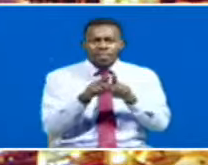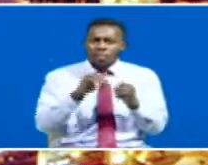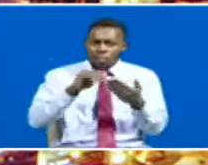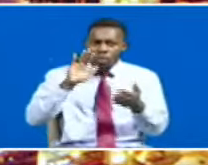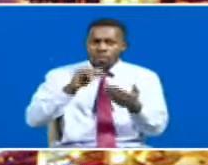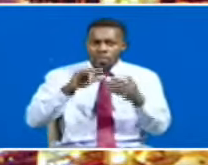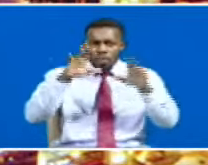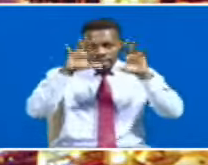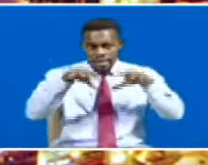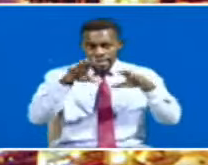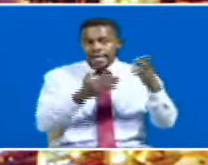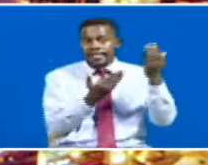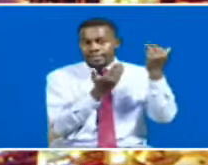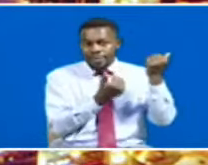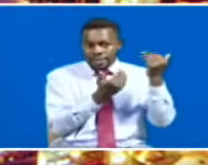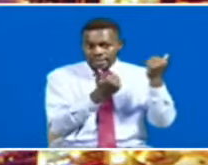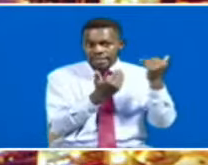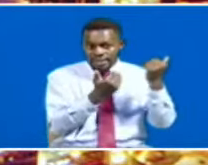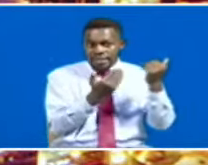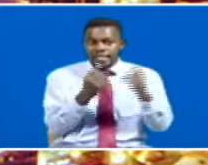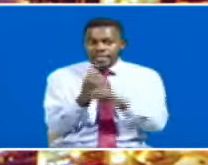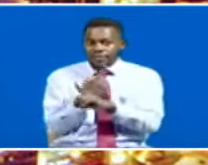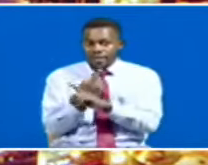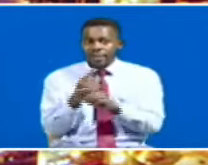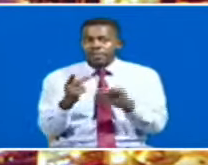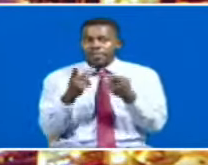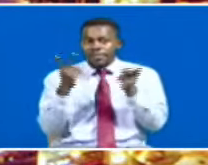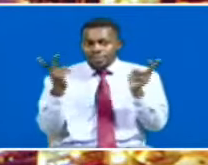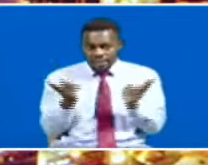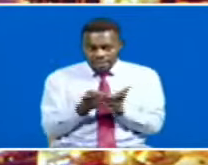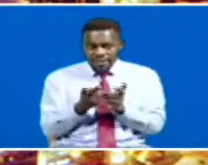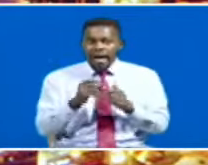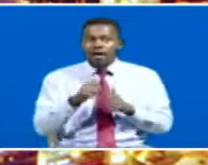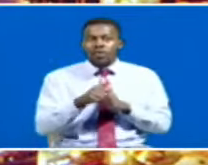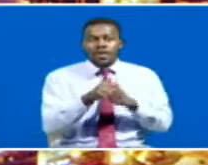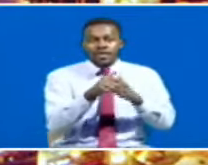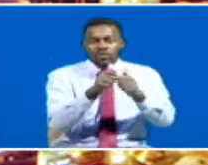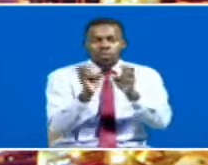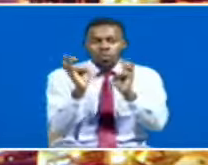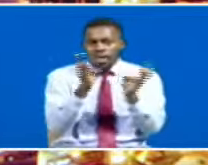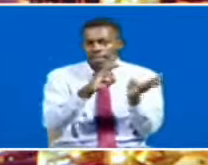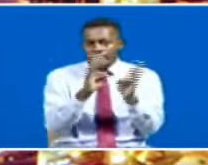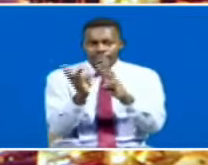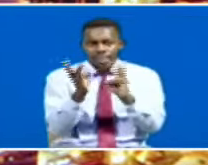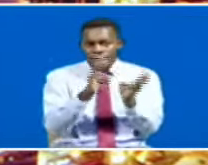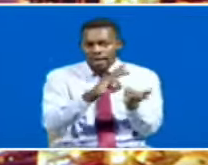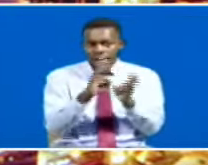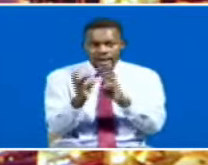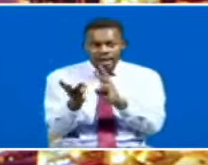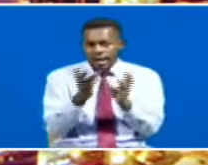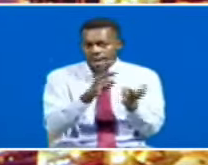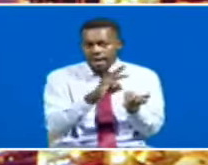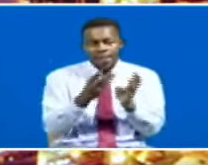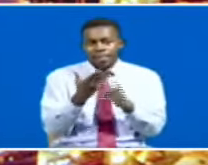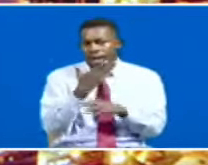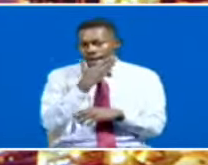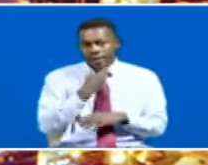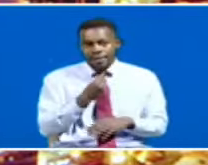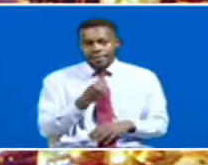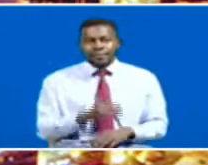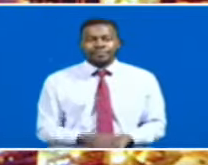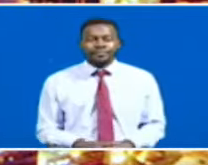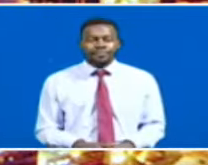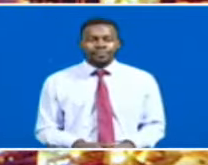zaidi ikitarajiwa katika maeneo kadhaa nchini kulingana na utabiri wa idara ya hali ya hewa. Mwanahabari wetu Husna Muhammad